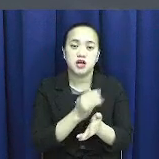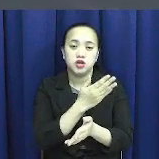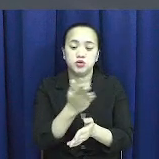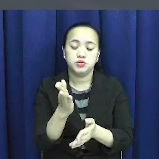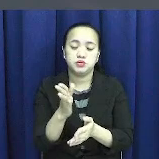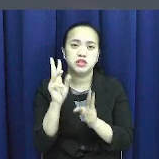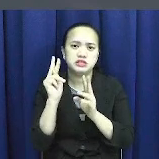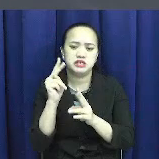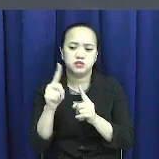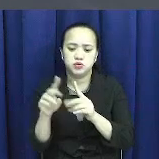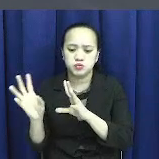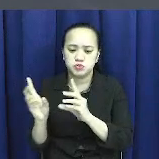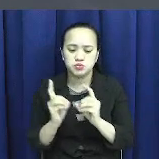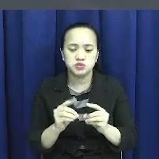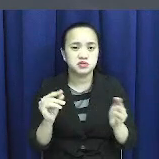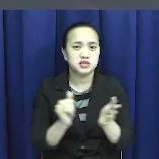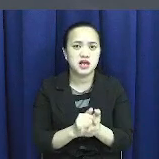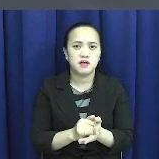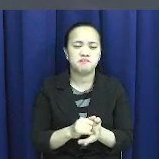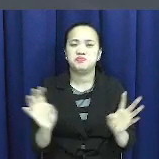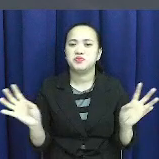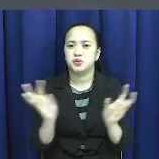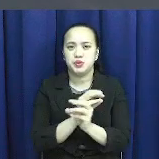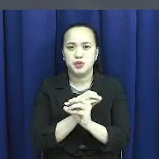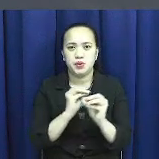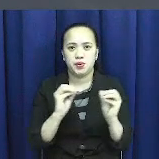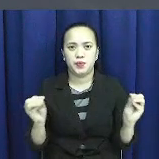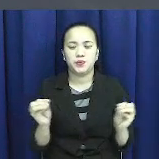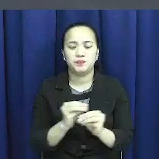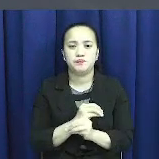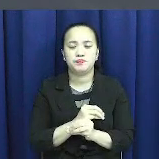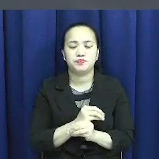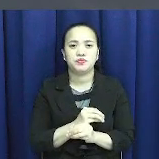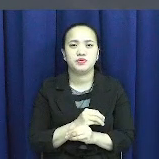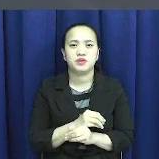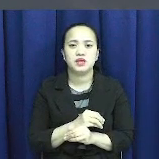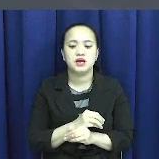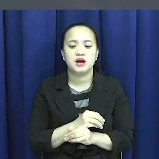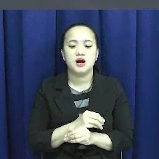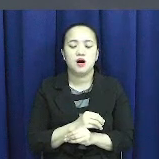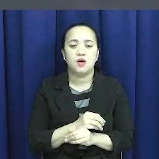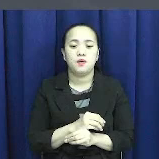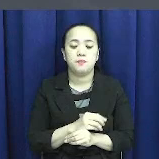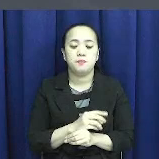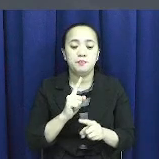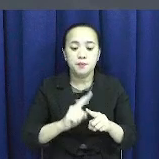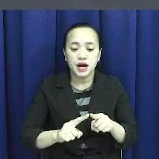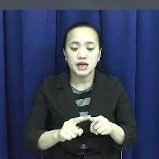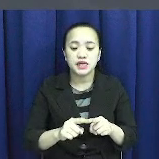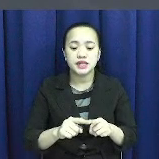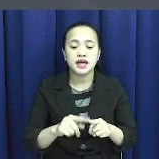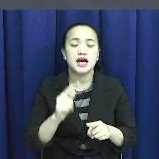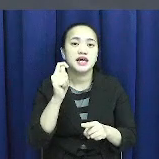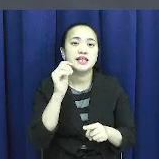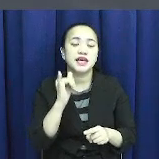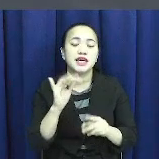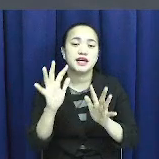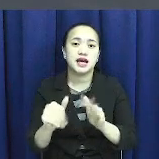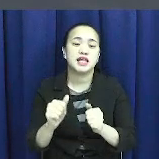para maabsuelto ka sa kasalanan mo. Hindi pwede. Well, pwede siyang magbigay ng advice sa